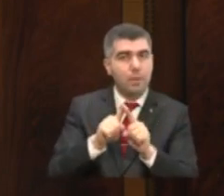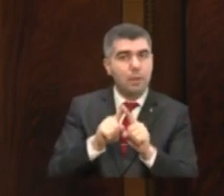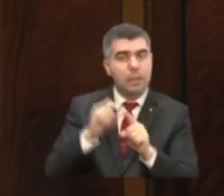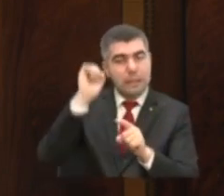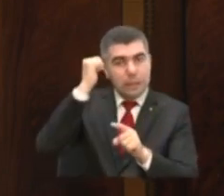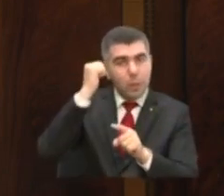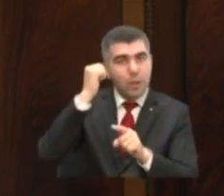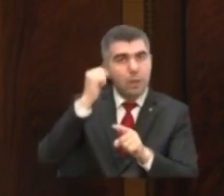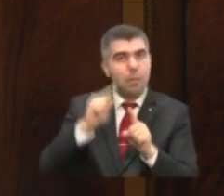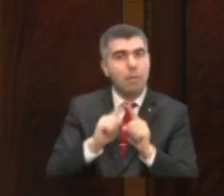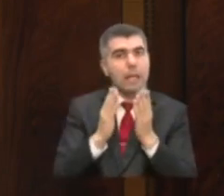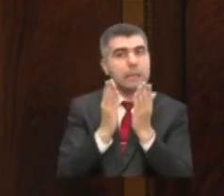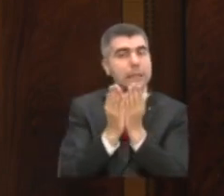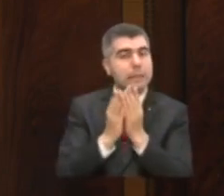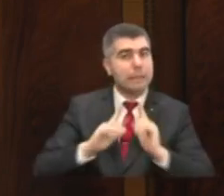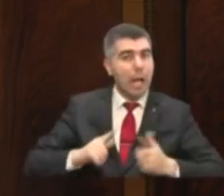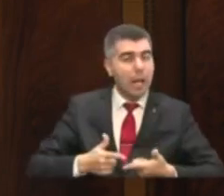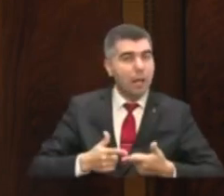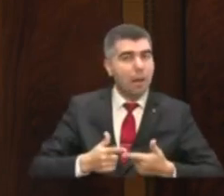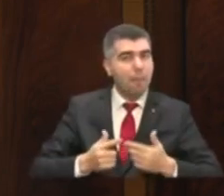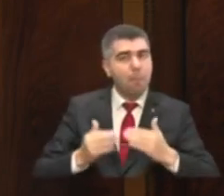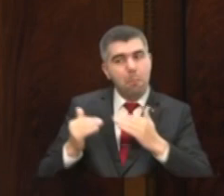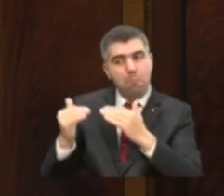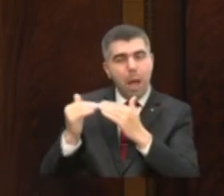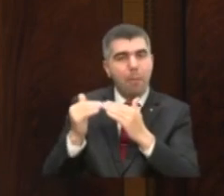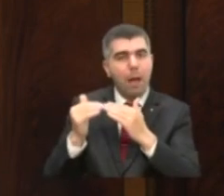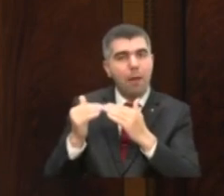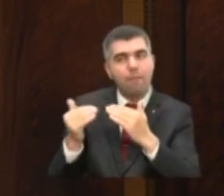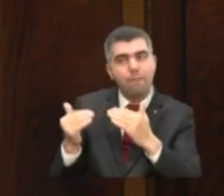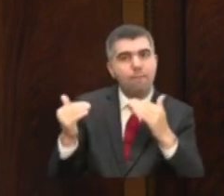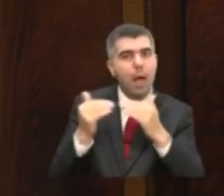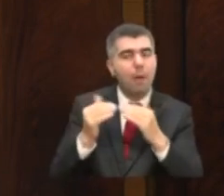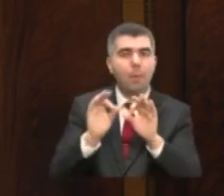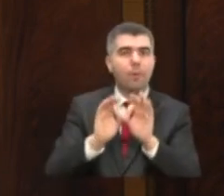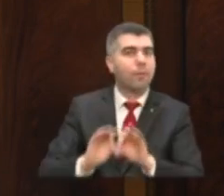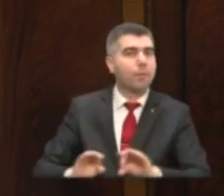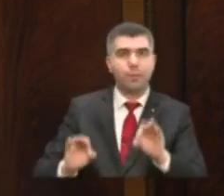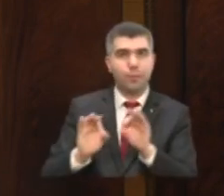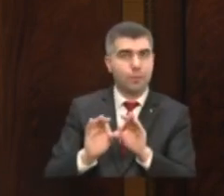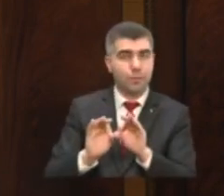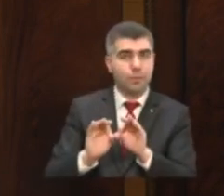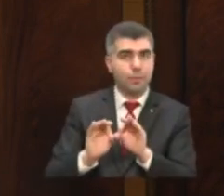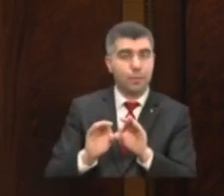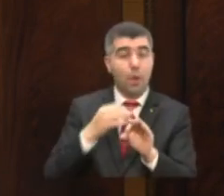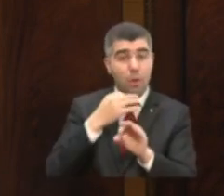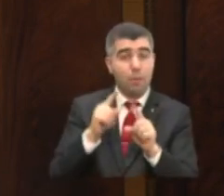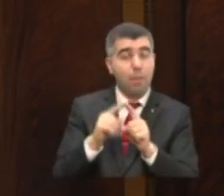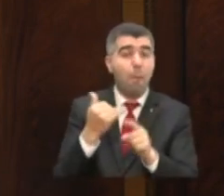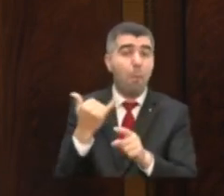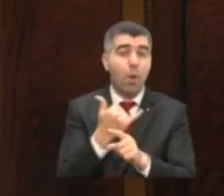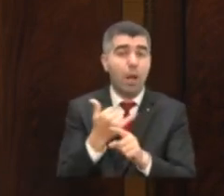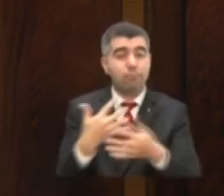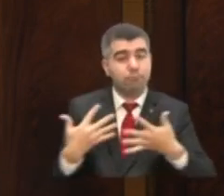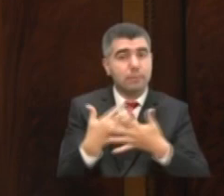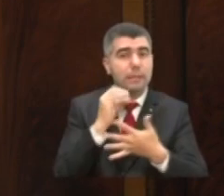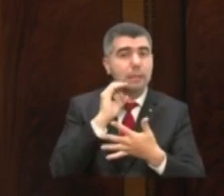التكوين والتعليم، كاين تضارب في من يلج إلى التكوين ومن لا يلج. وهذا خصنا فيه اندماجية. هنا فين